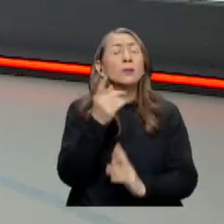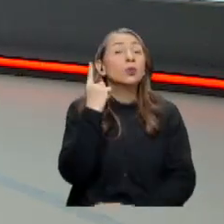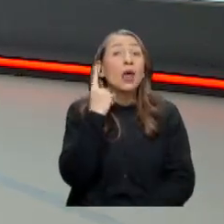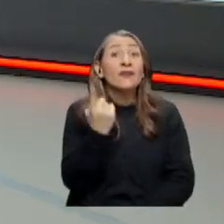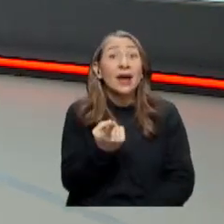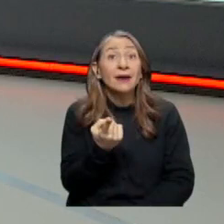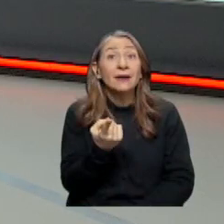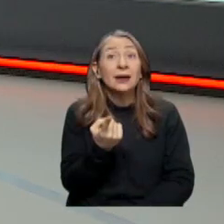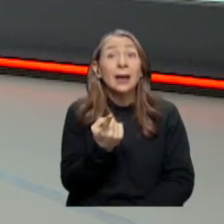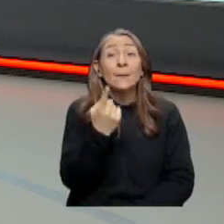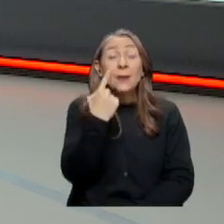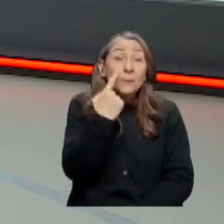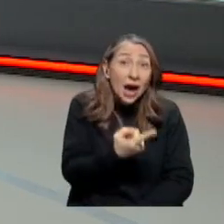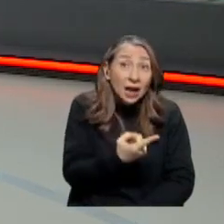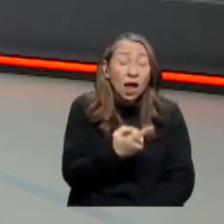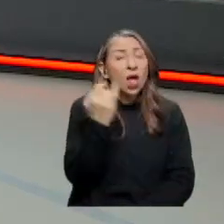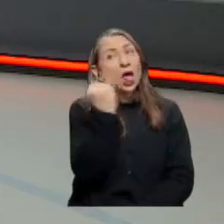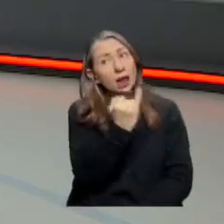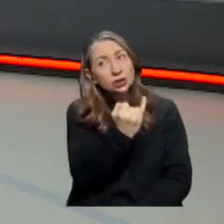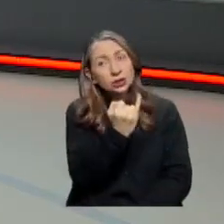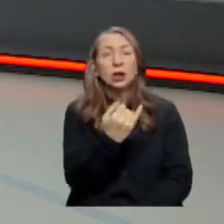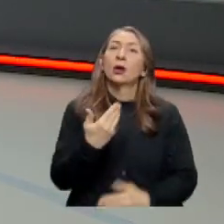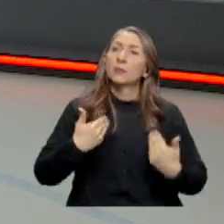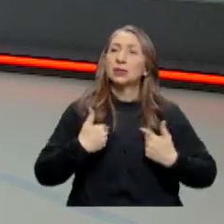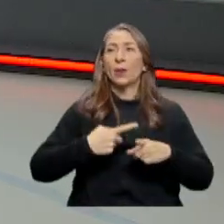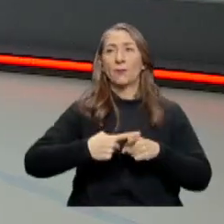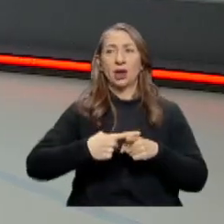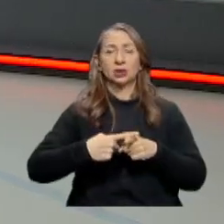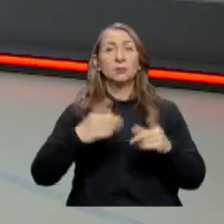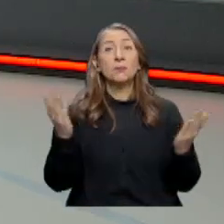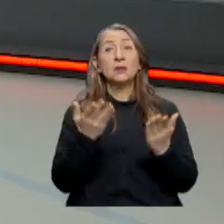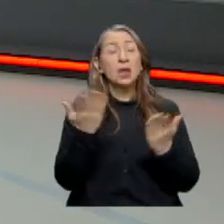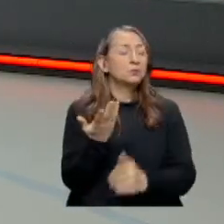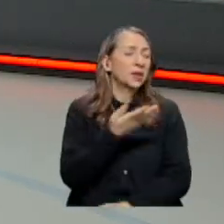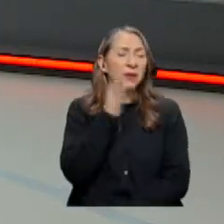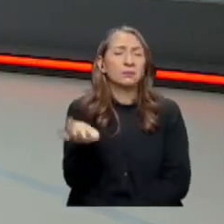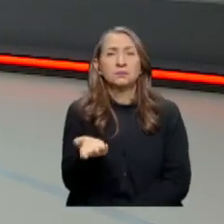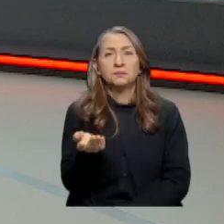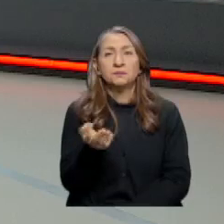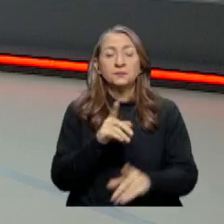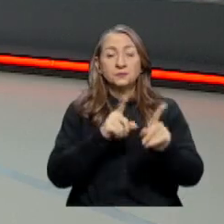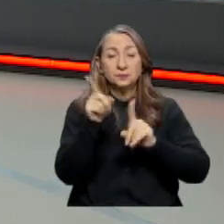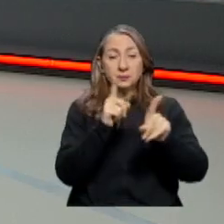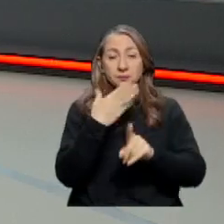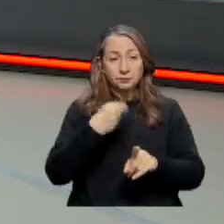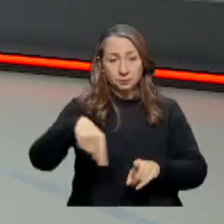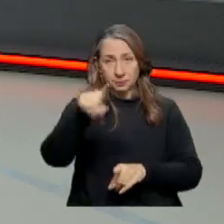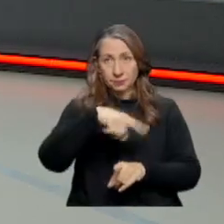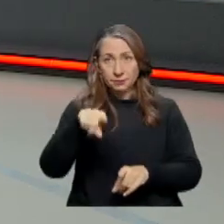ver, bir bak, eleştir. Biz de paylaşalım. Mesela işte ne bileyim, internette